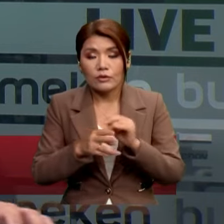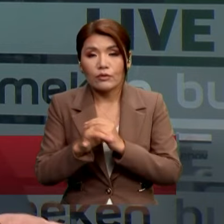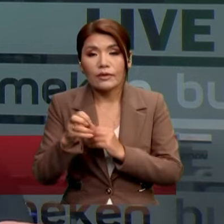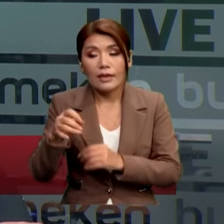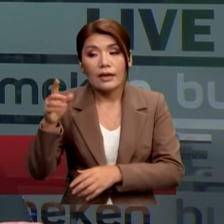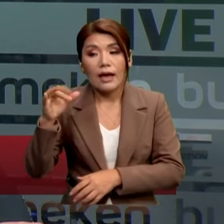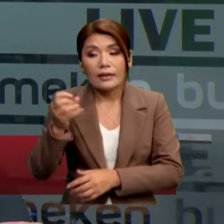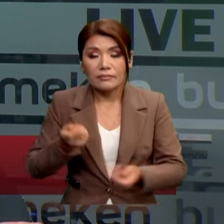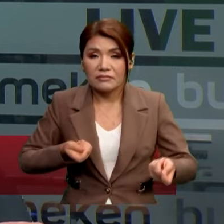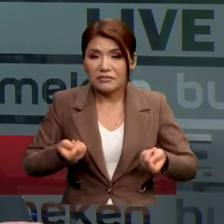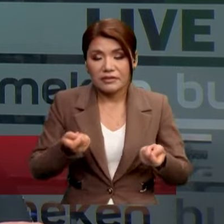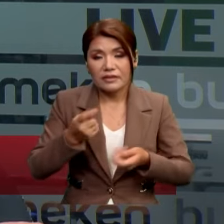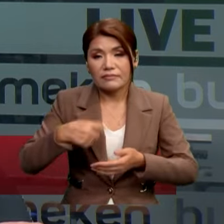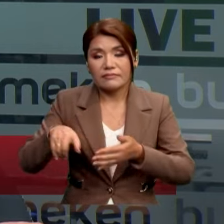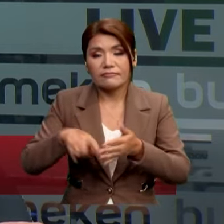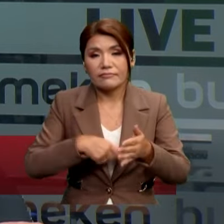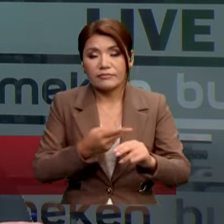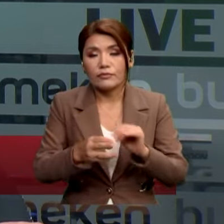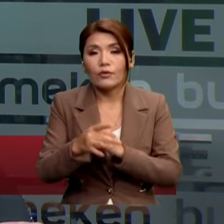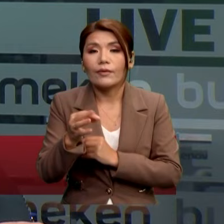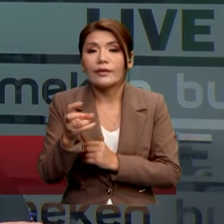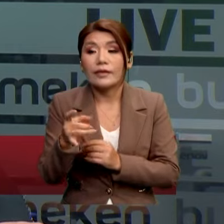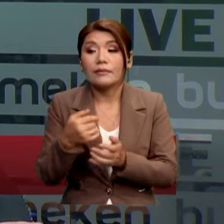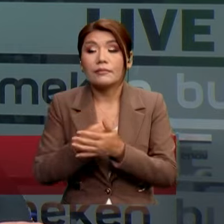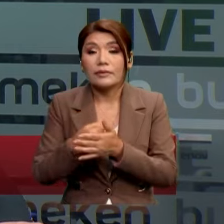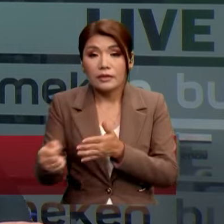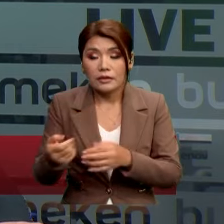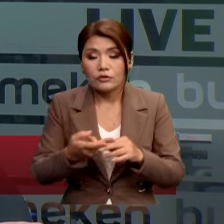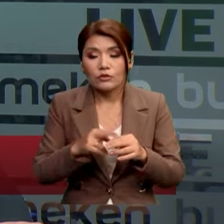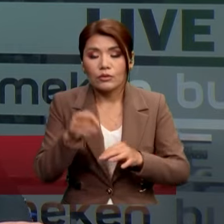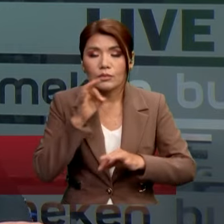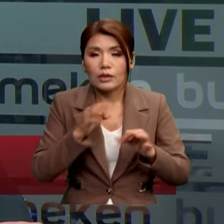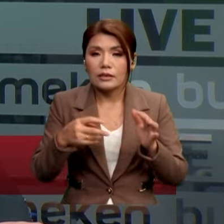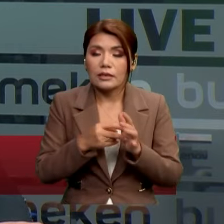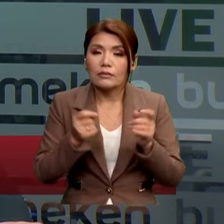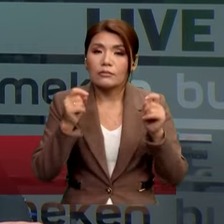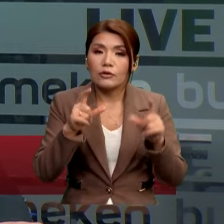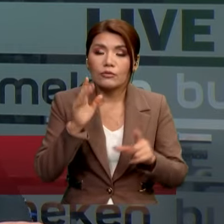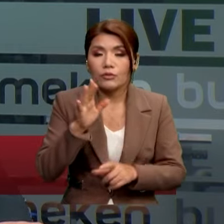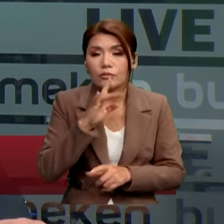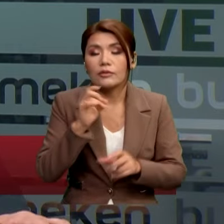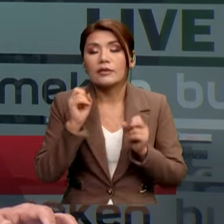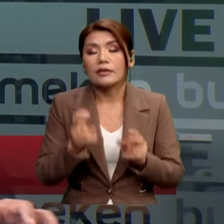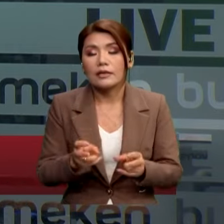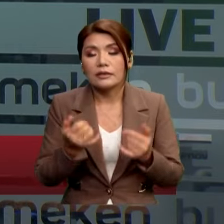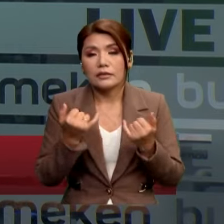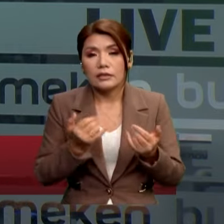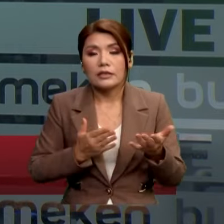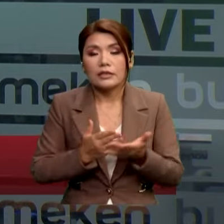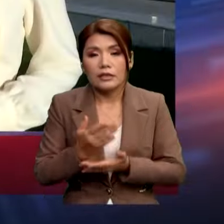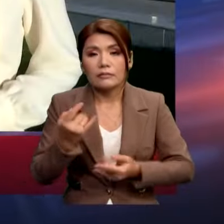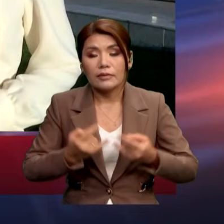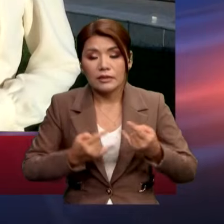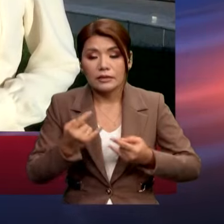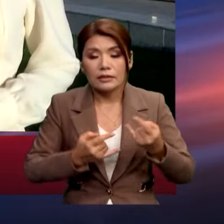әкімдіктерге сенбейді. Бірыңғай дистрибьютор нарықтан кетсе, дәрілердің бағасы шарықтай ма? Мәселенің мән-жайын бізбен тікелей